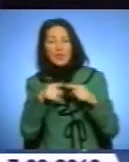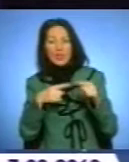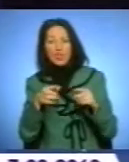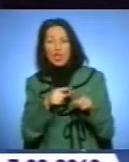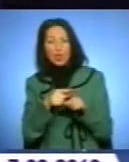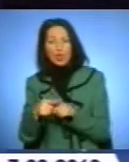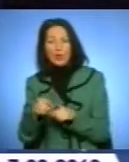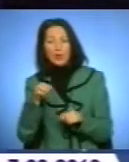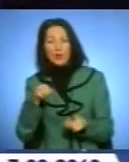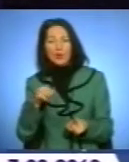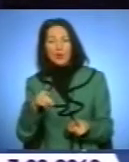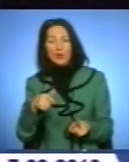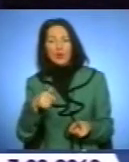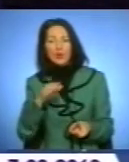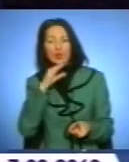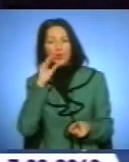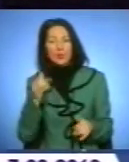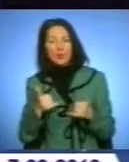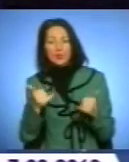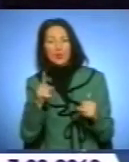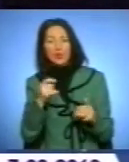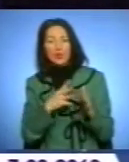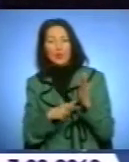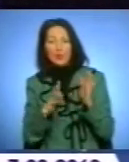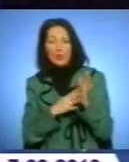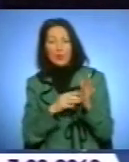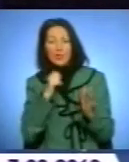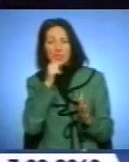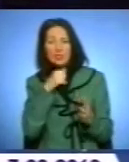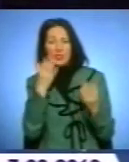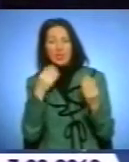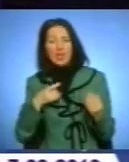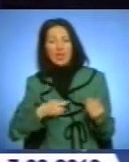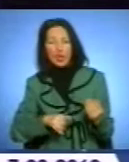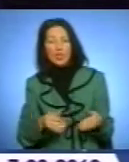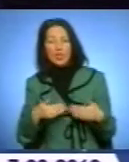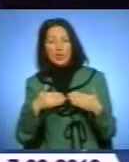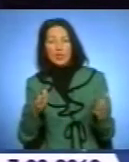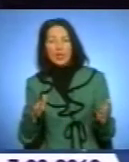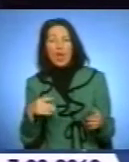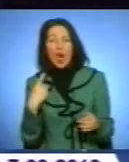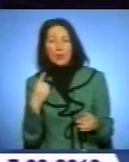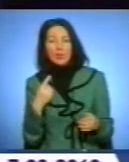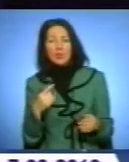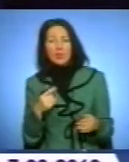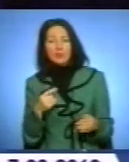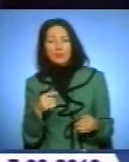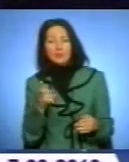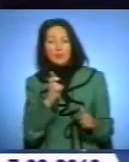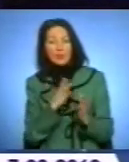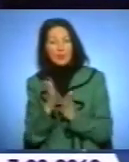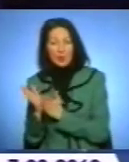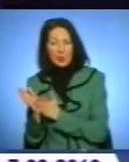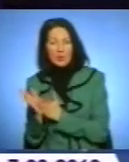присвячену 199-й річниці від дня народження українського генія, відкрили в обласній універсальній науковій бібліотеці. Про